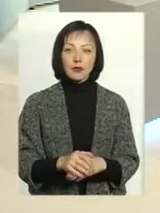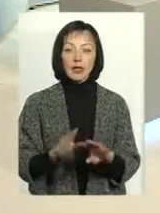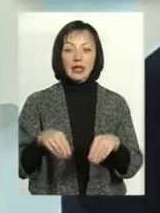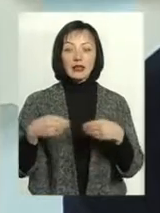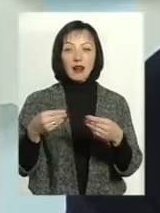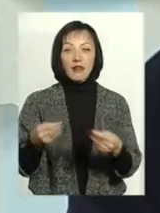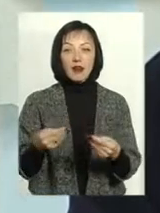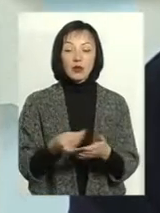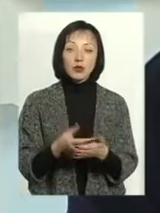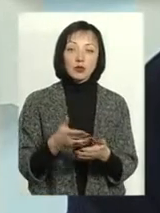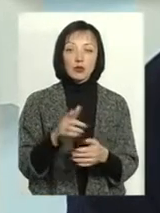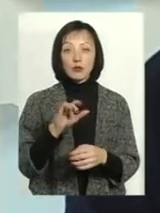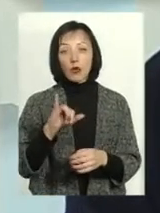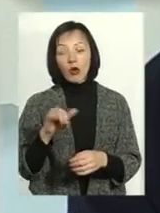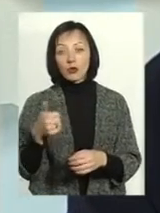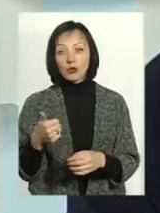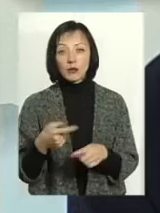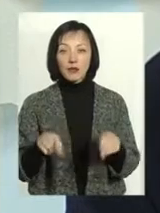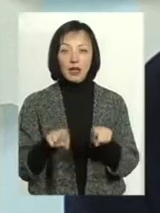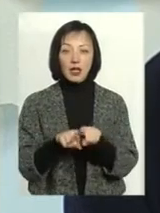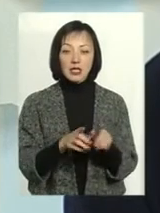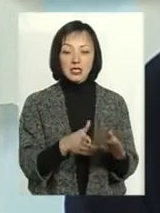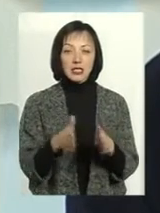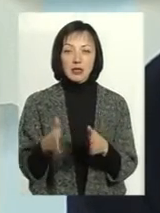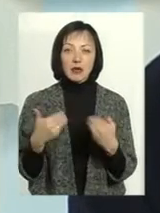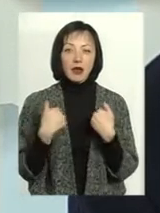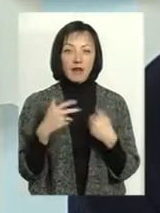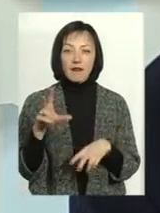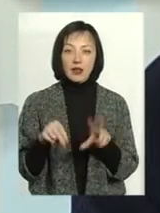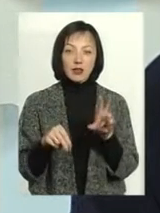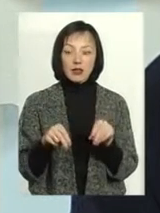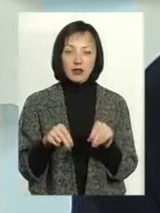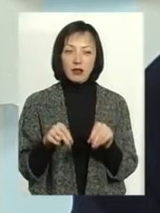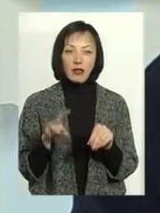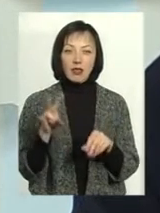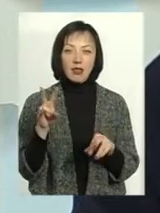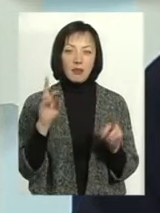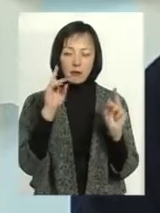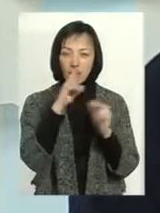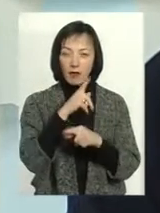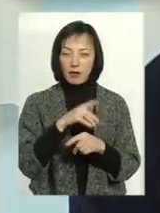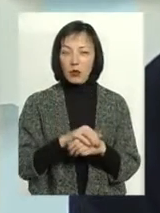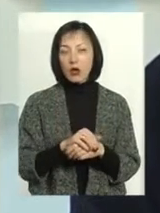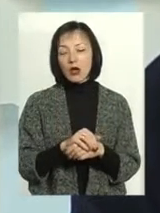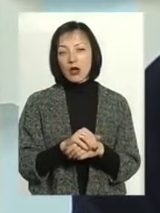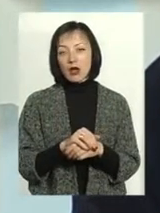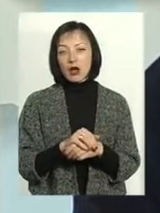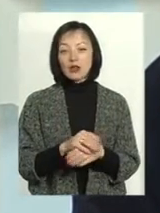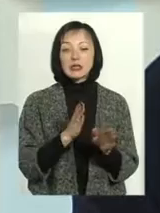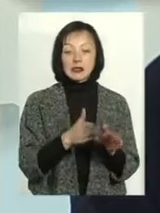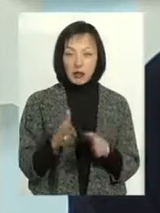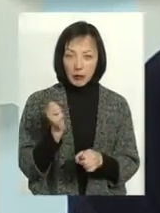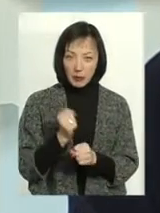Надавати оцінку такій системі, я вважаю, воно б не зовсім було б коректно, тому що система